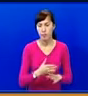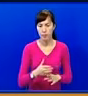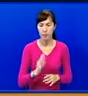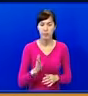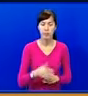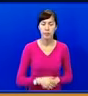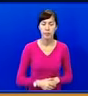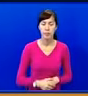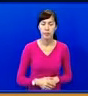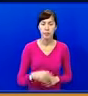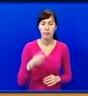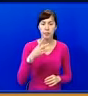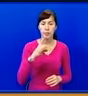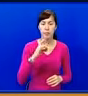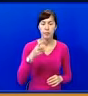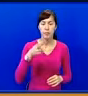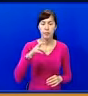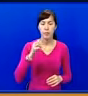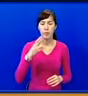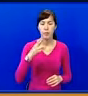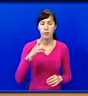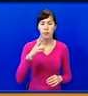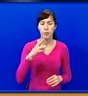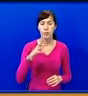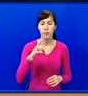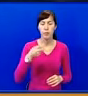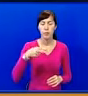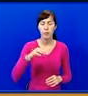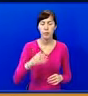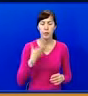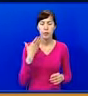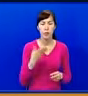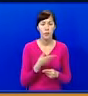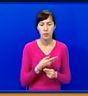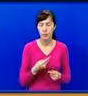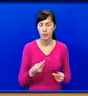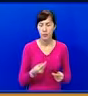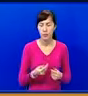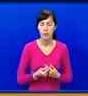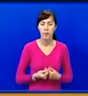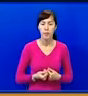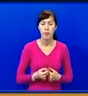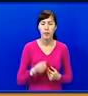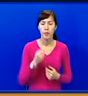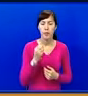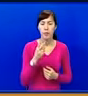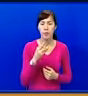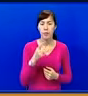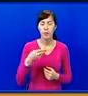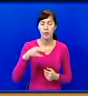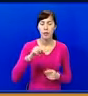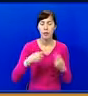отыр. 2 миллиард, 12 миллиард бір жылда. Енді оңай нәрсе емес қой. Ал енді 12 миллиард басқа жерге беретін